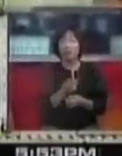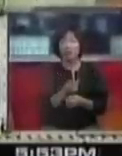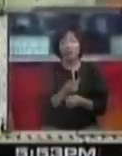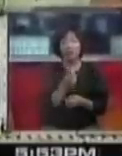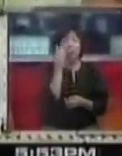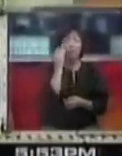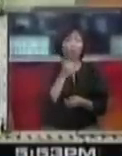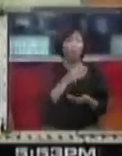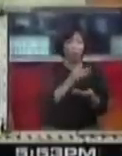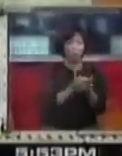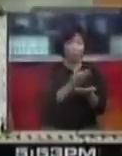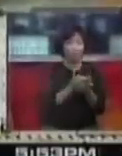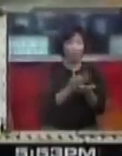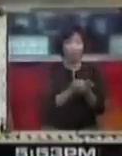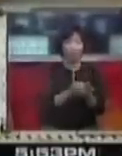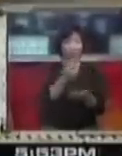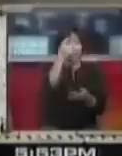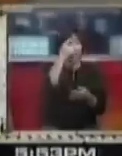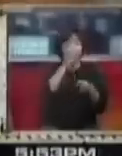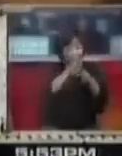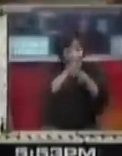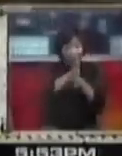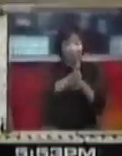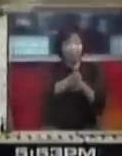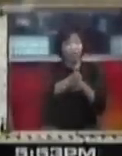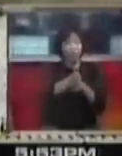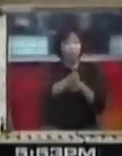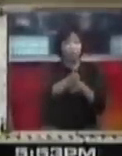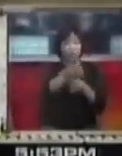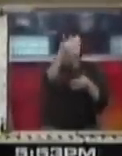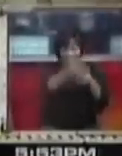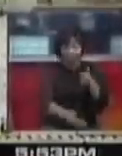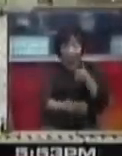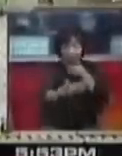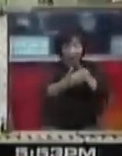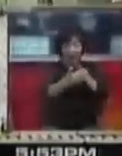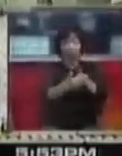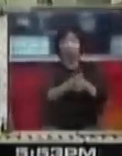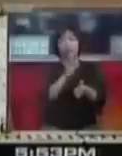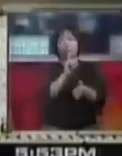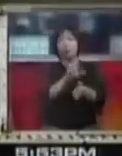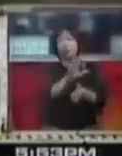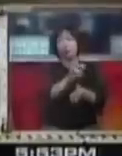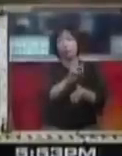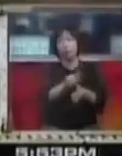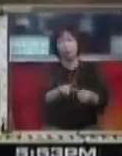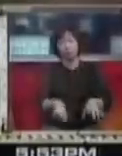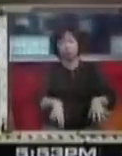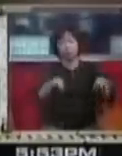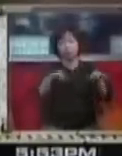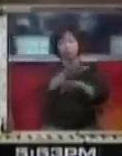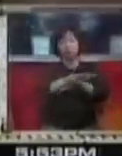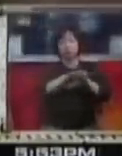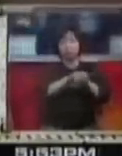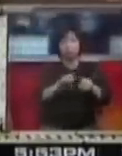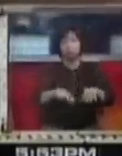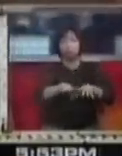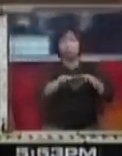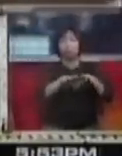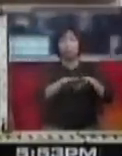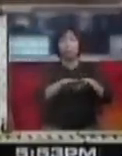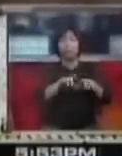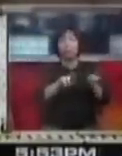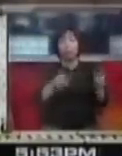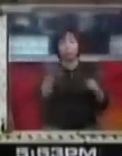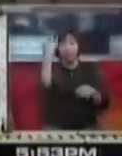nila sa budget kasi ang akala namin diretso. Kasi kung hanggang dyan lang, hindi talagang babaha kami dito. Dati hindi naman dito, pero